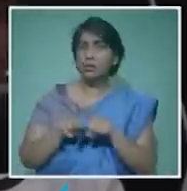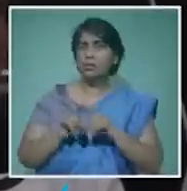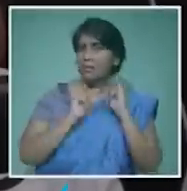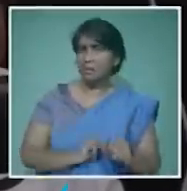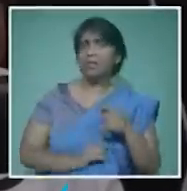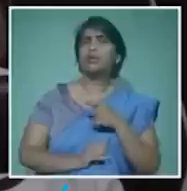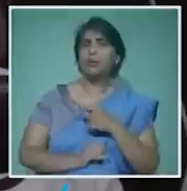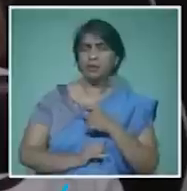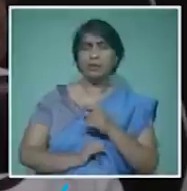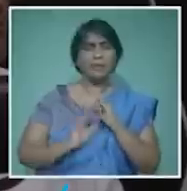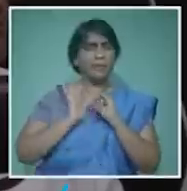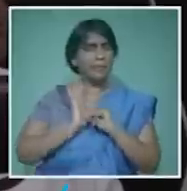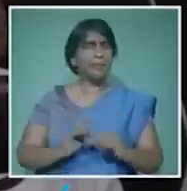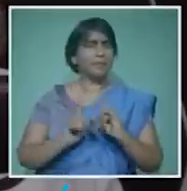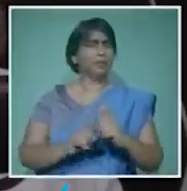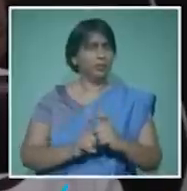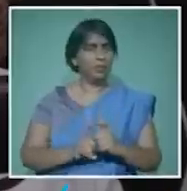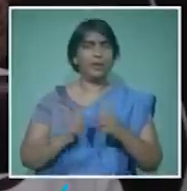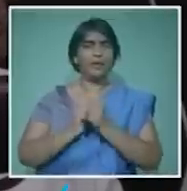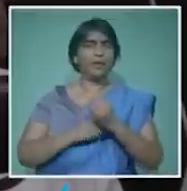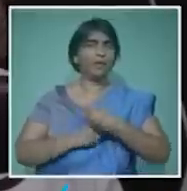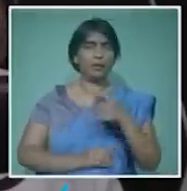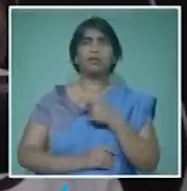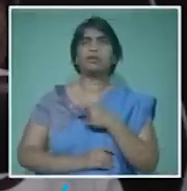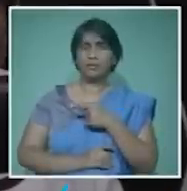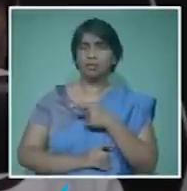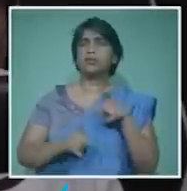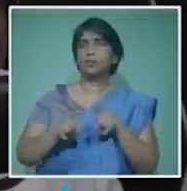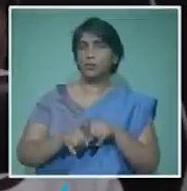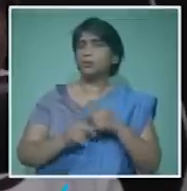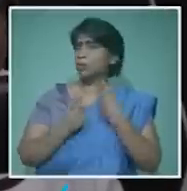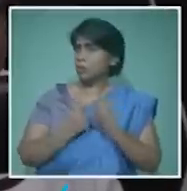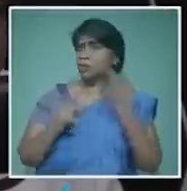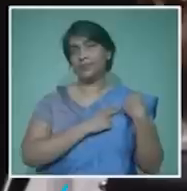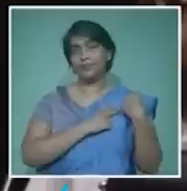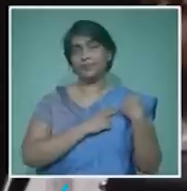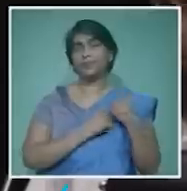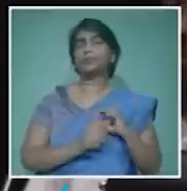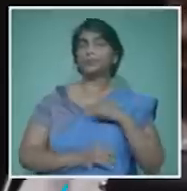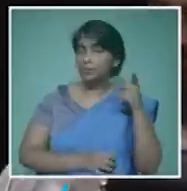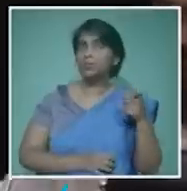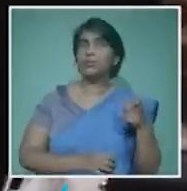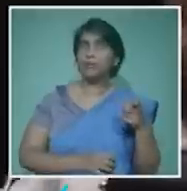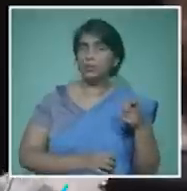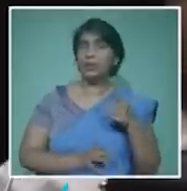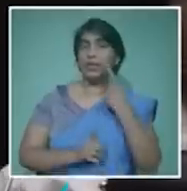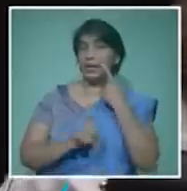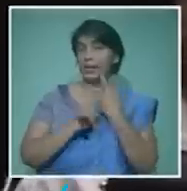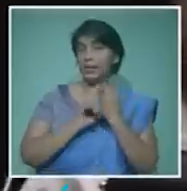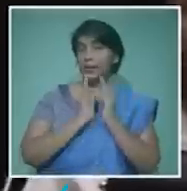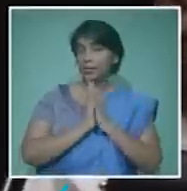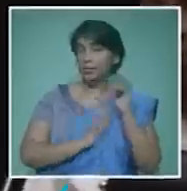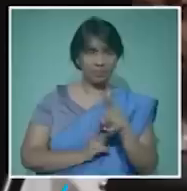අමනුස්ස මිලේච්ඡ ප්‍රවණතාවයට වැඩෙන්න ඉඩදී යුතු නැහැ. ඒකට එරෙහි වහම පියවර ගන්න ඕනේ. විශේෂයෙන්ම ශ්‍රී දළදා